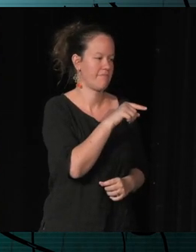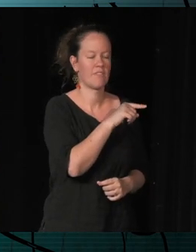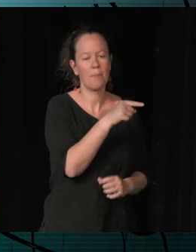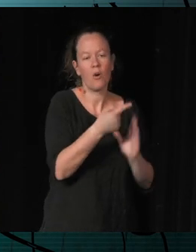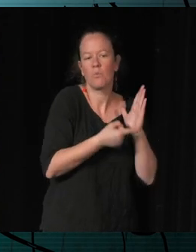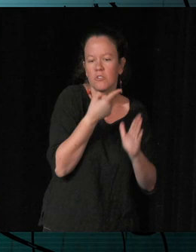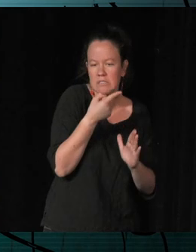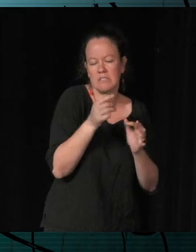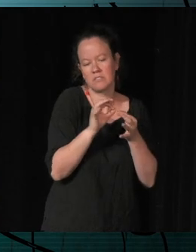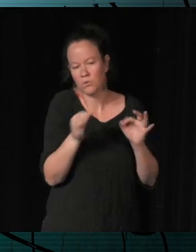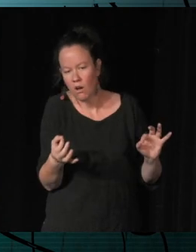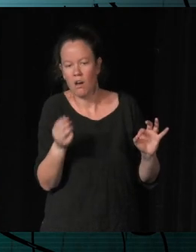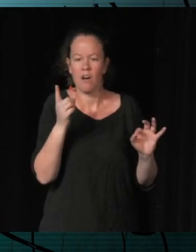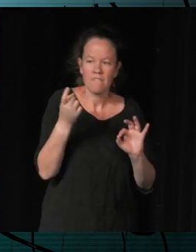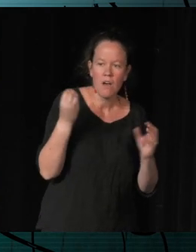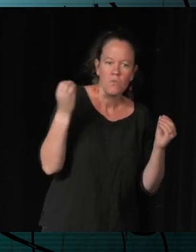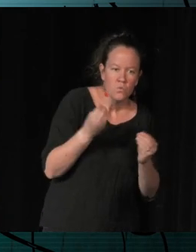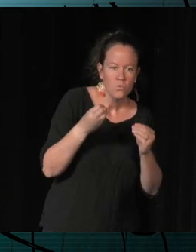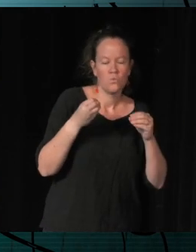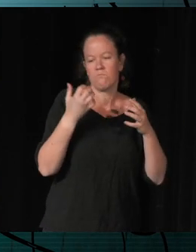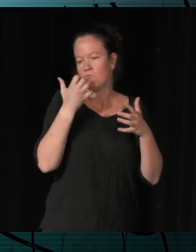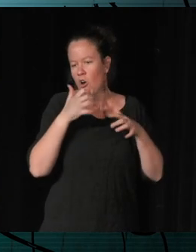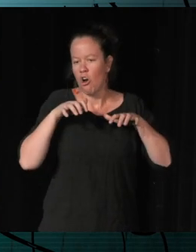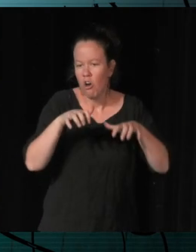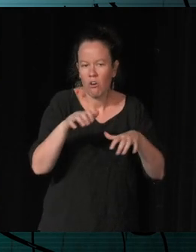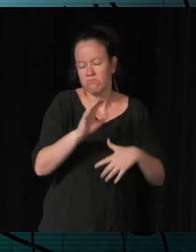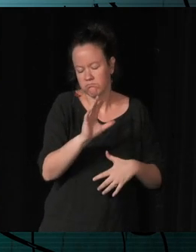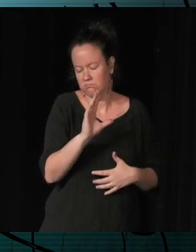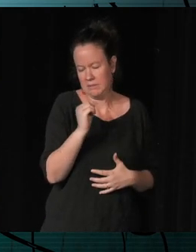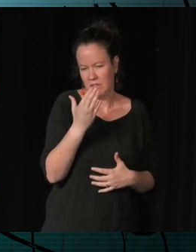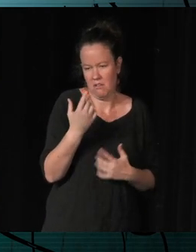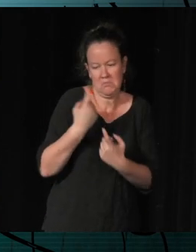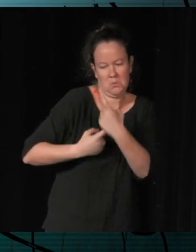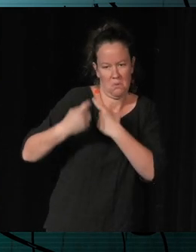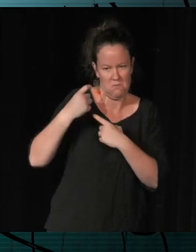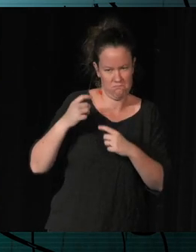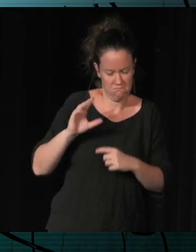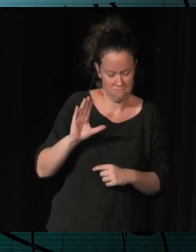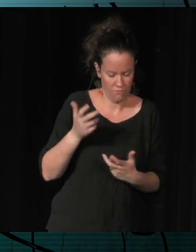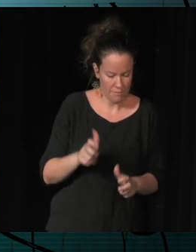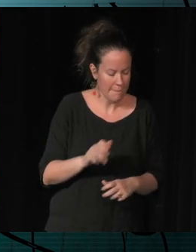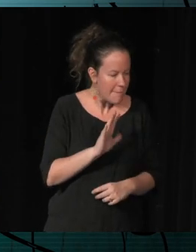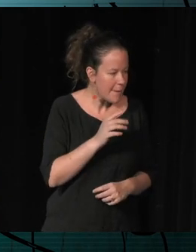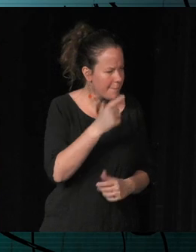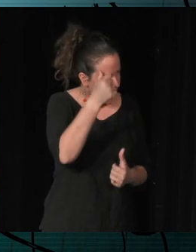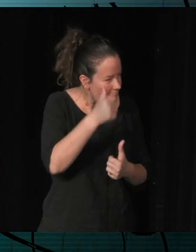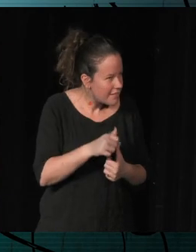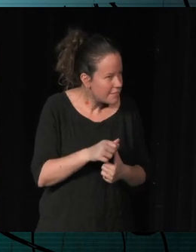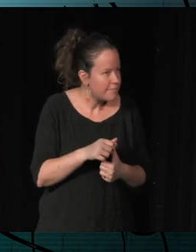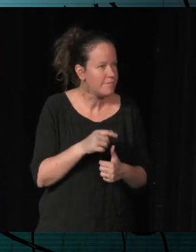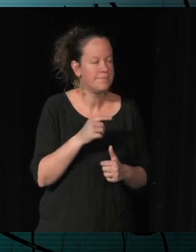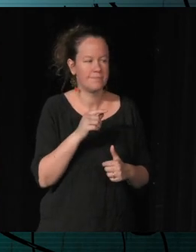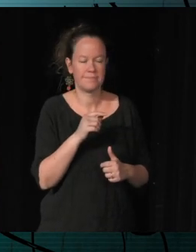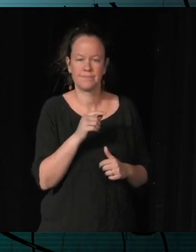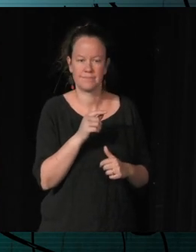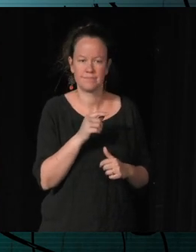l'histoire du du jeu horrifique et cetera c'est c'est compliqué puis on n'est pas historien euh mais néanmoins moi je me souviens que euh j'avais cette réflexion